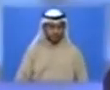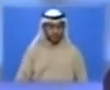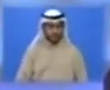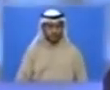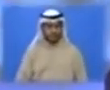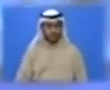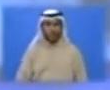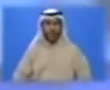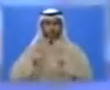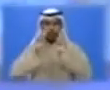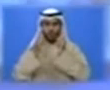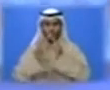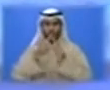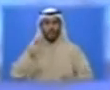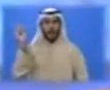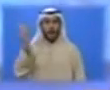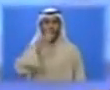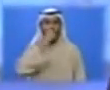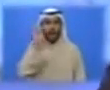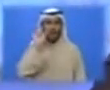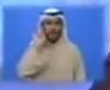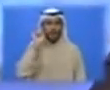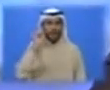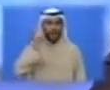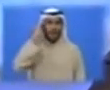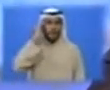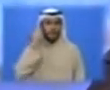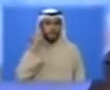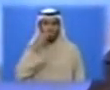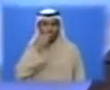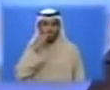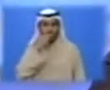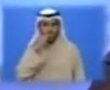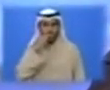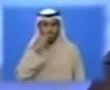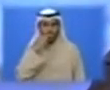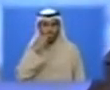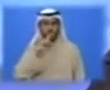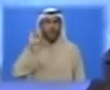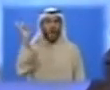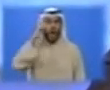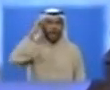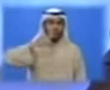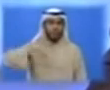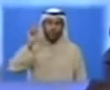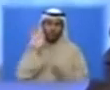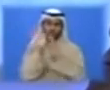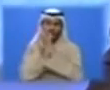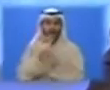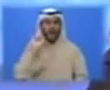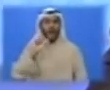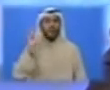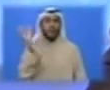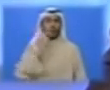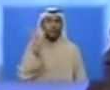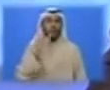ضمن فعاليات المؤتمر العالمي لدور المرأة في العمل الخيري أقيمت حلقة نقاشية لتعزيز دور المرأة المسلمة في